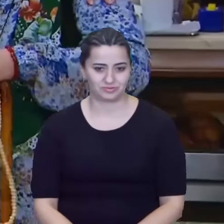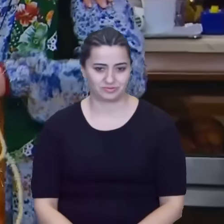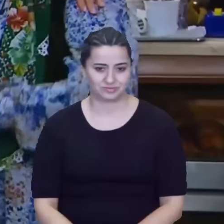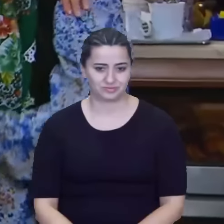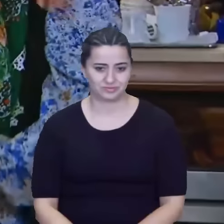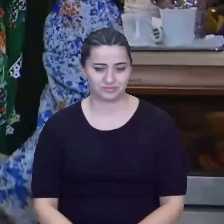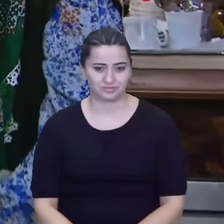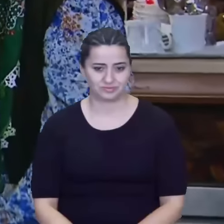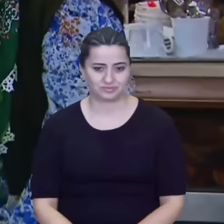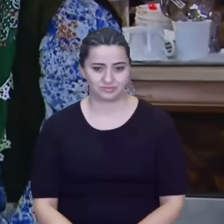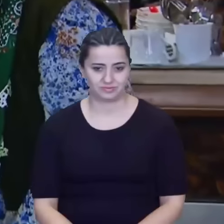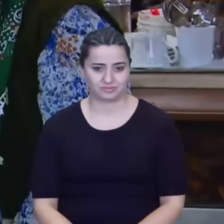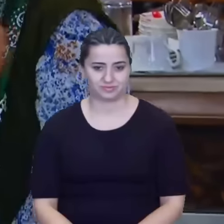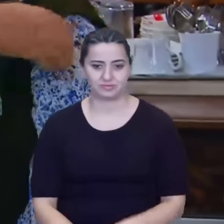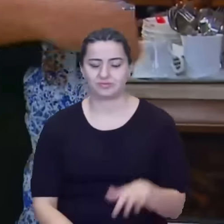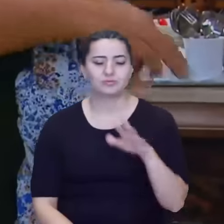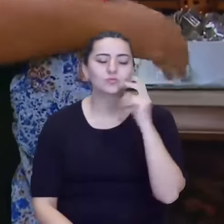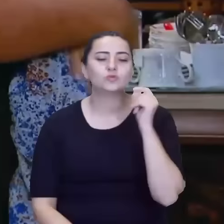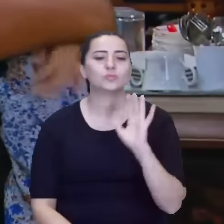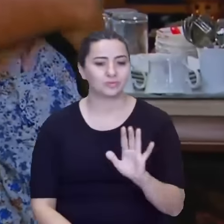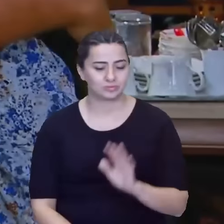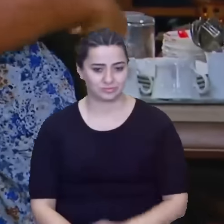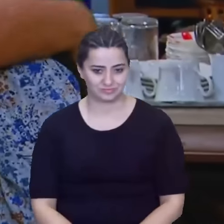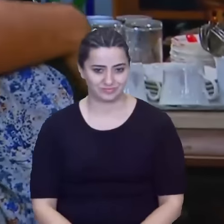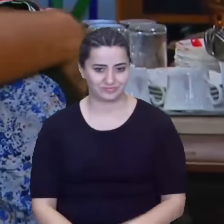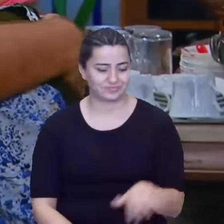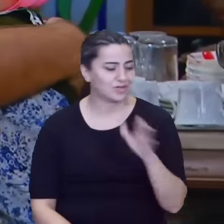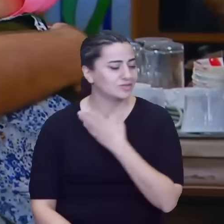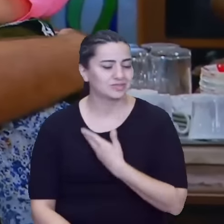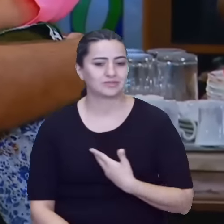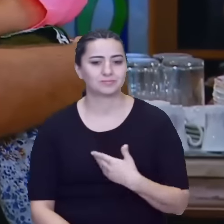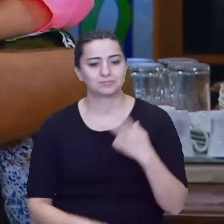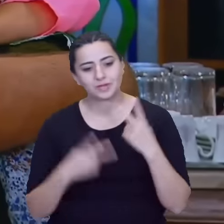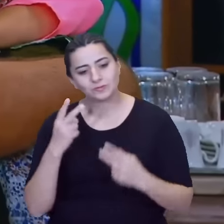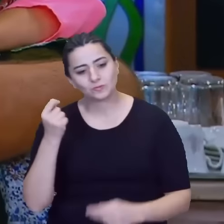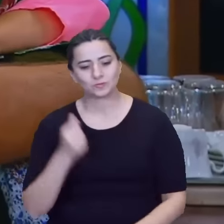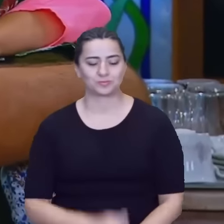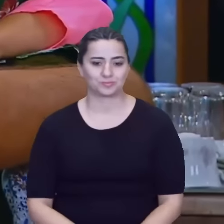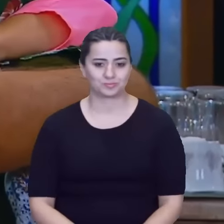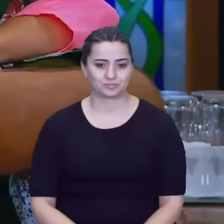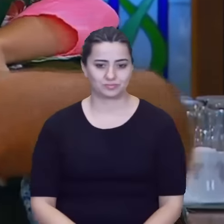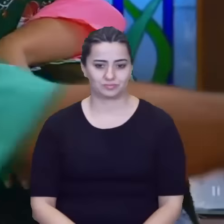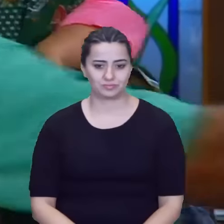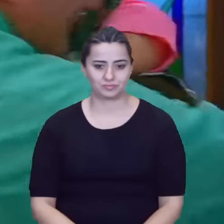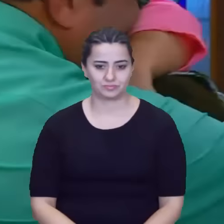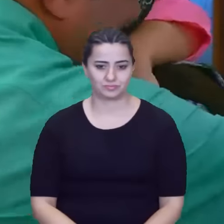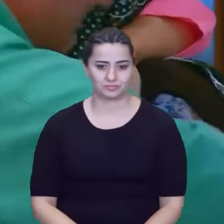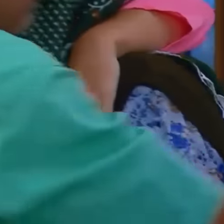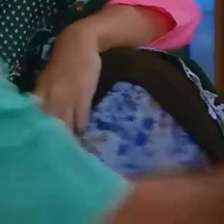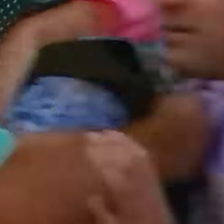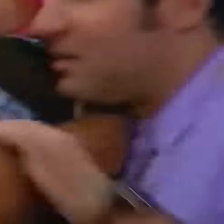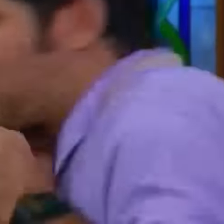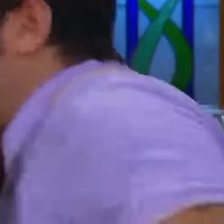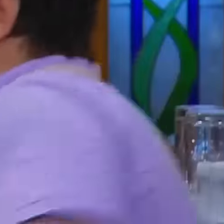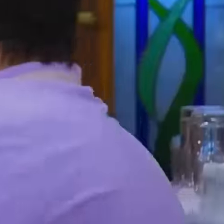Değil mi? Öyleydi. İşte bak, hiçbirini unutmayın bazı içeri unutmayın. Üçü birden sevgi çemberi olmuşlardı. Sami, Şahin'i